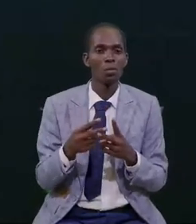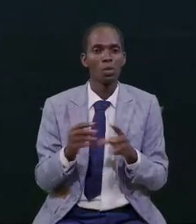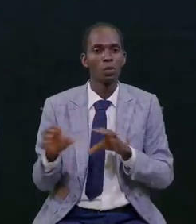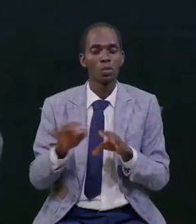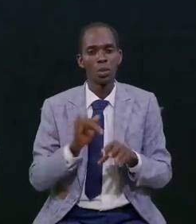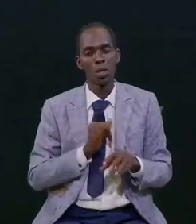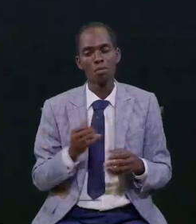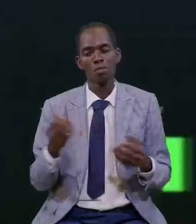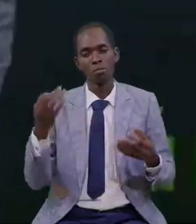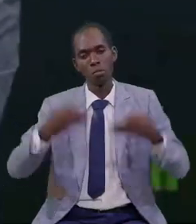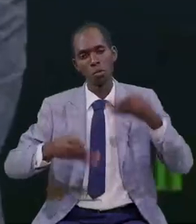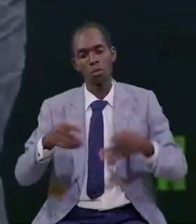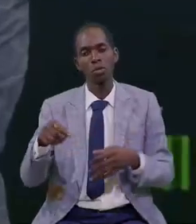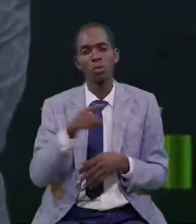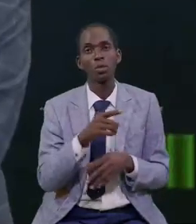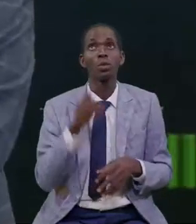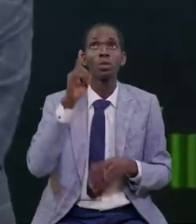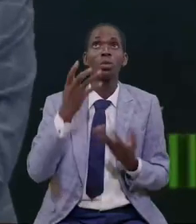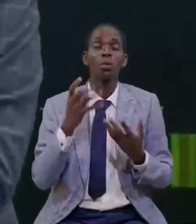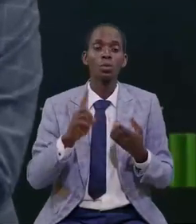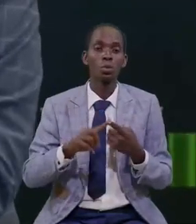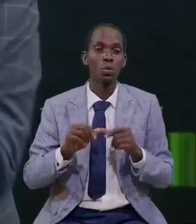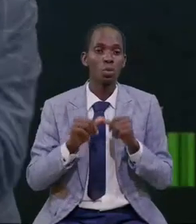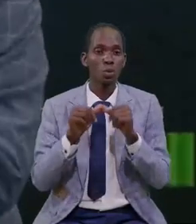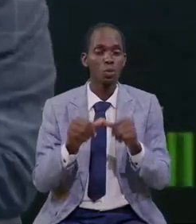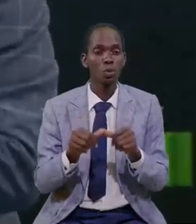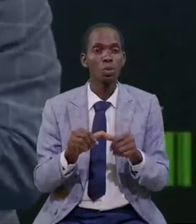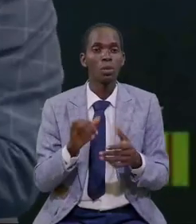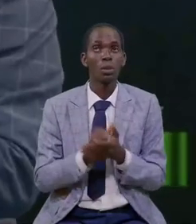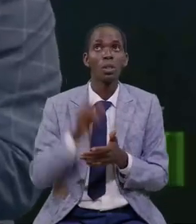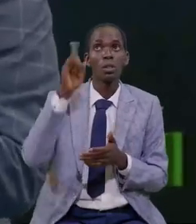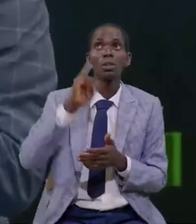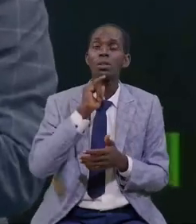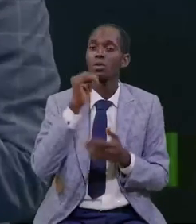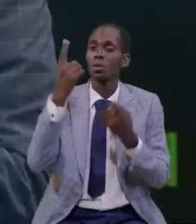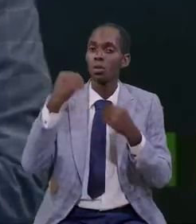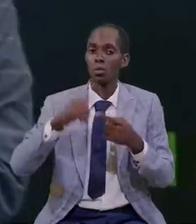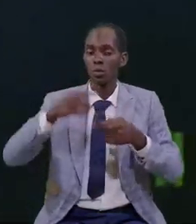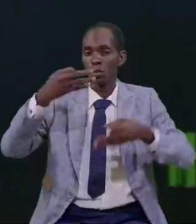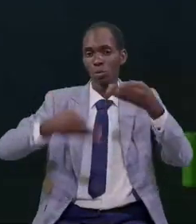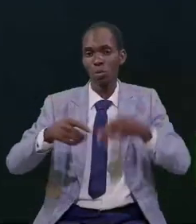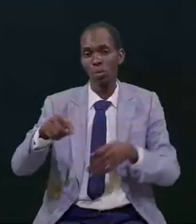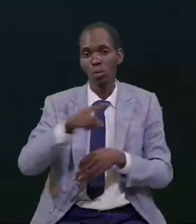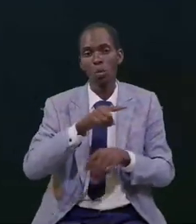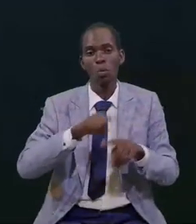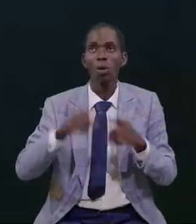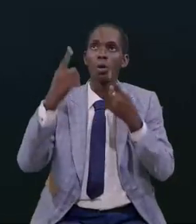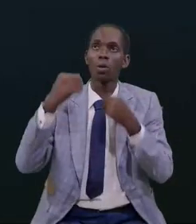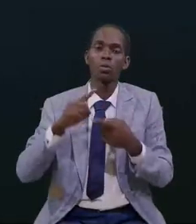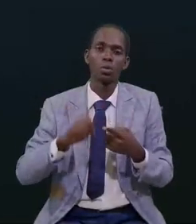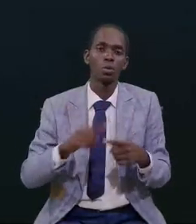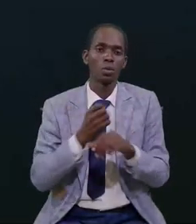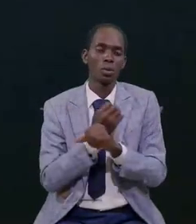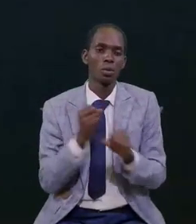pas il veut que tu continues et que tu sachesil n'est pas venu te condamner il est venu pour te sauver